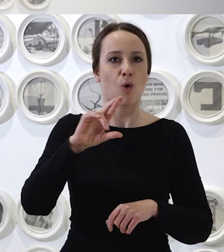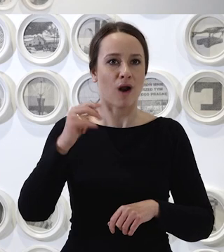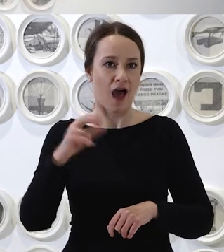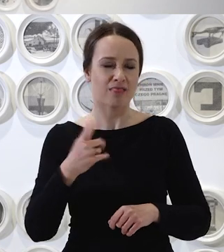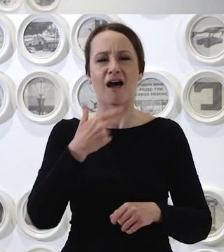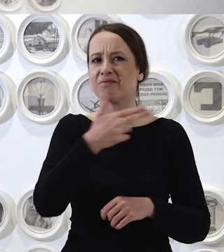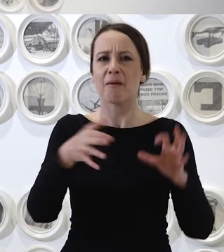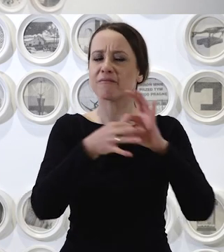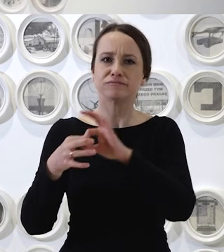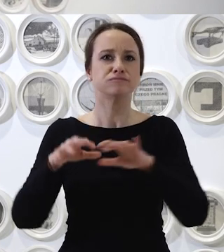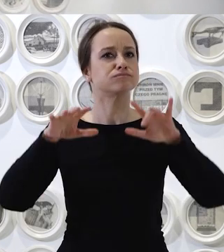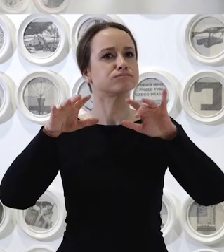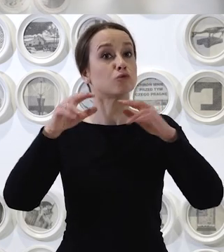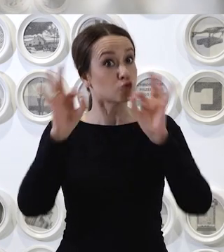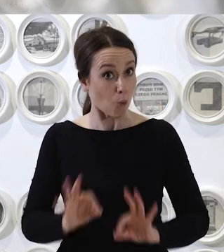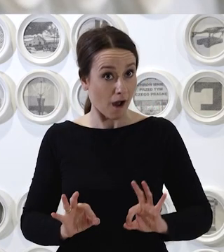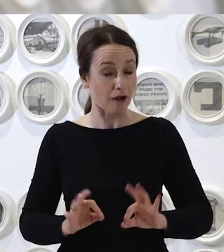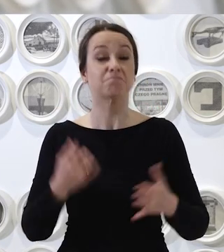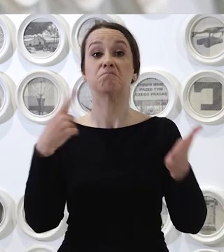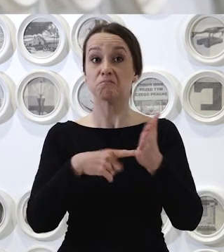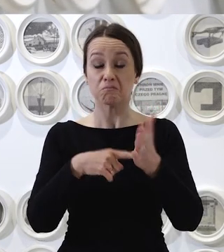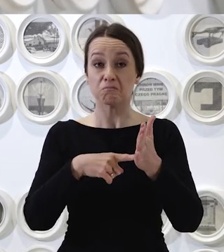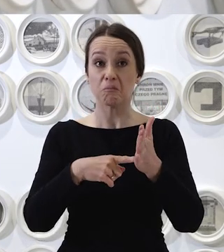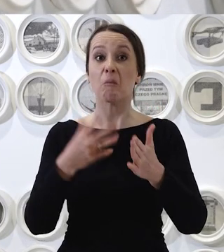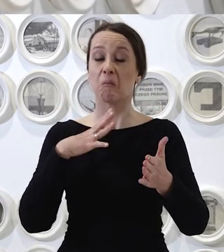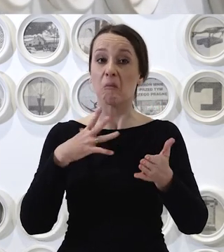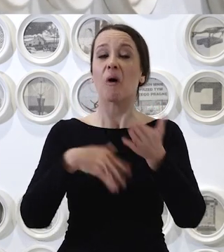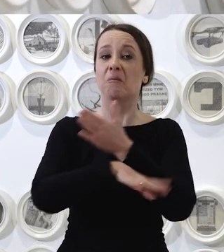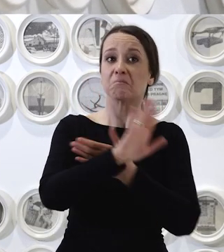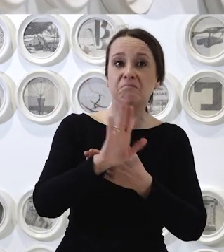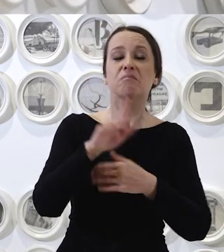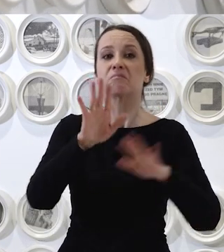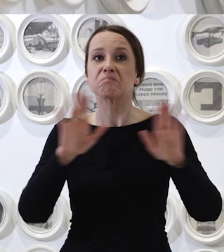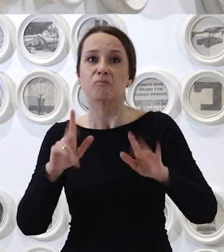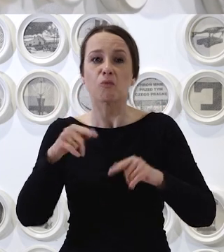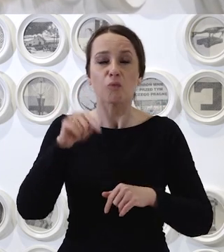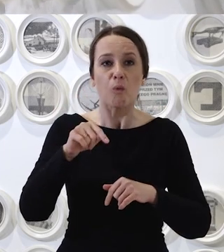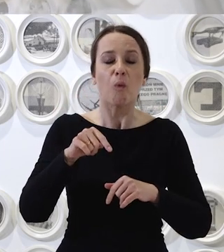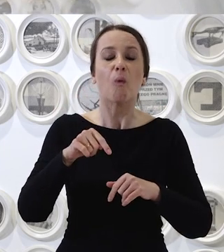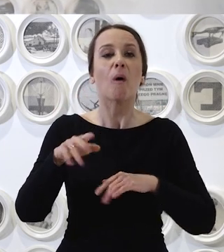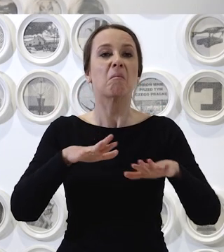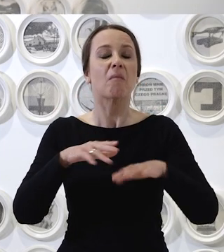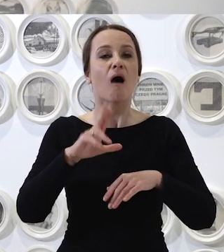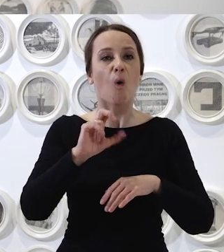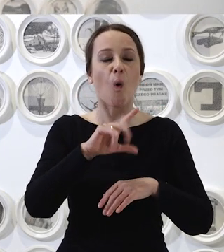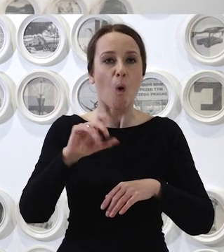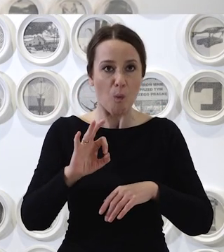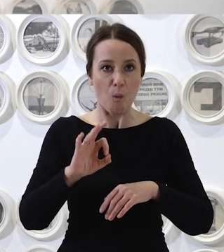sztuki prezentowana była w galerii koło w 96 roku